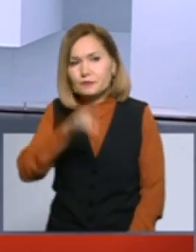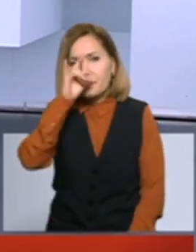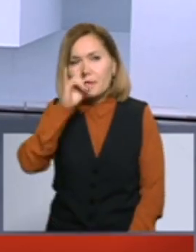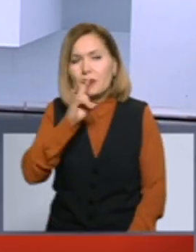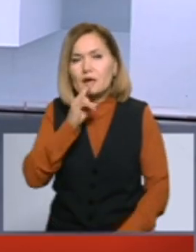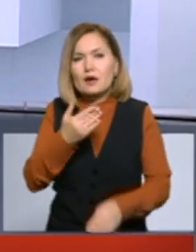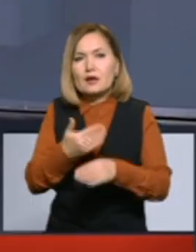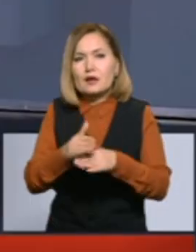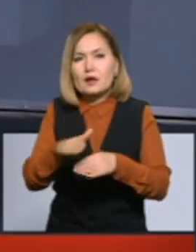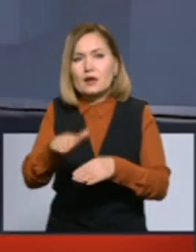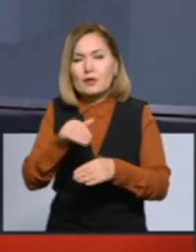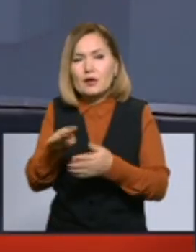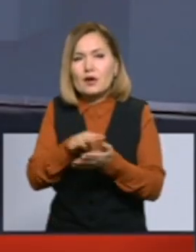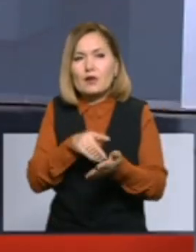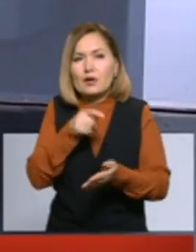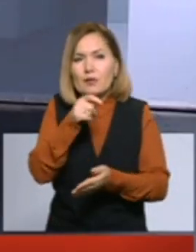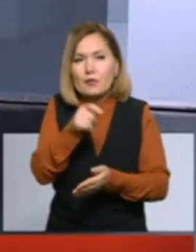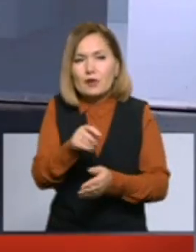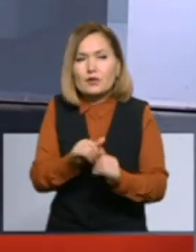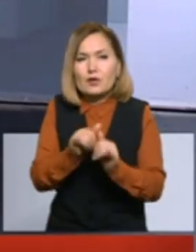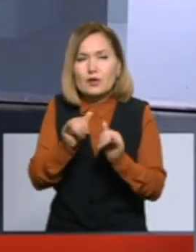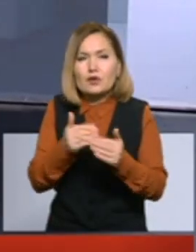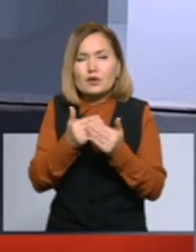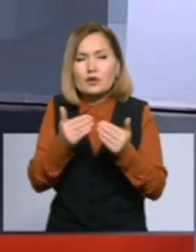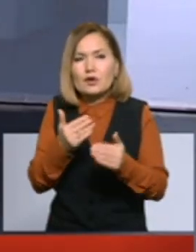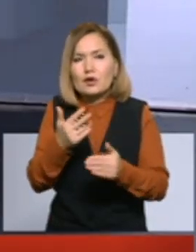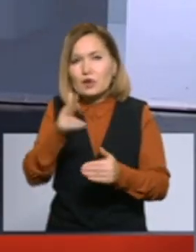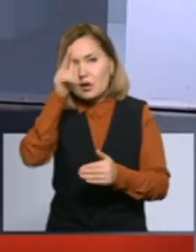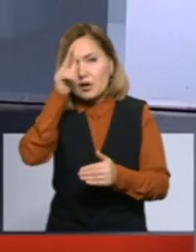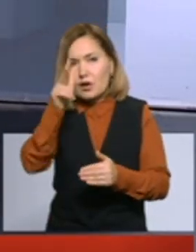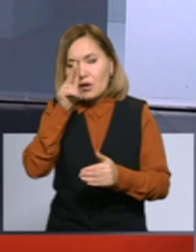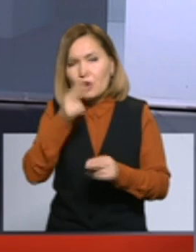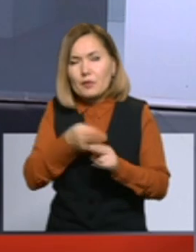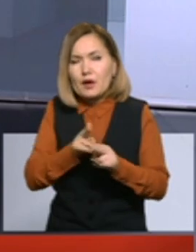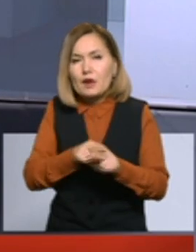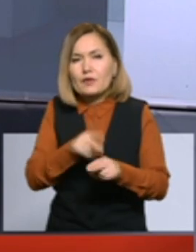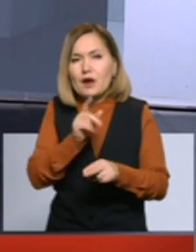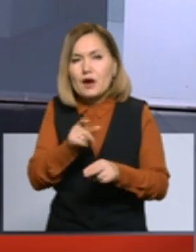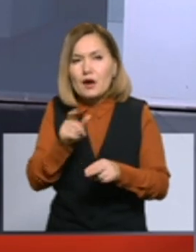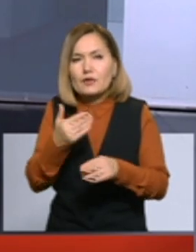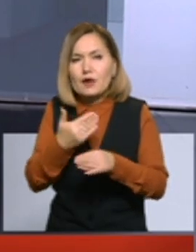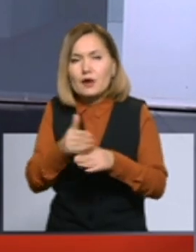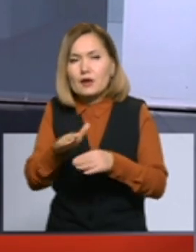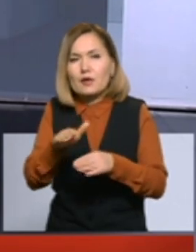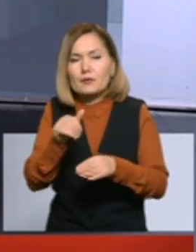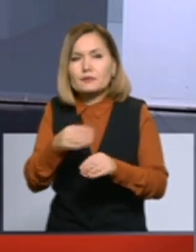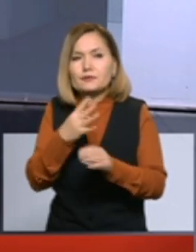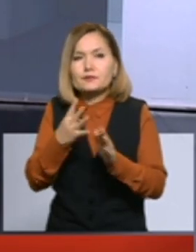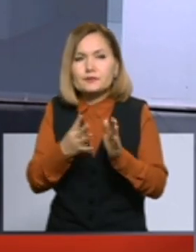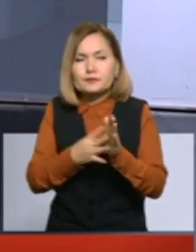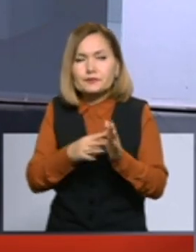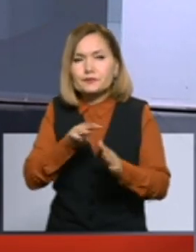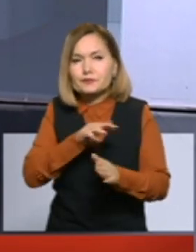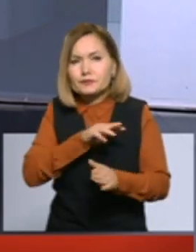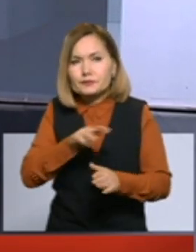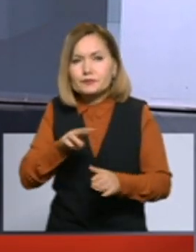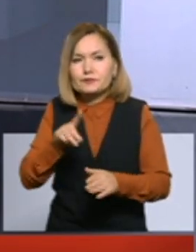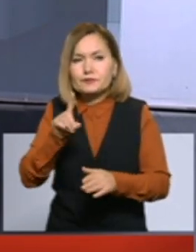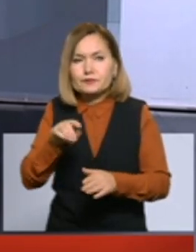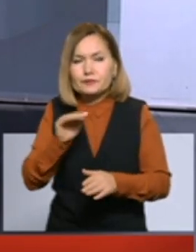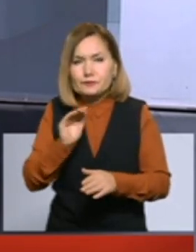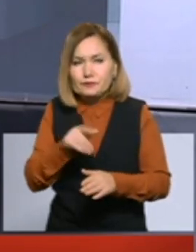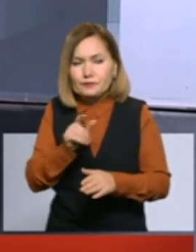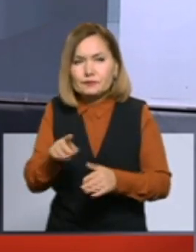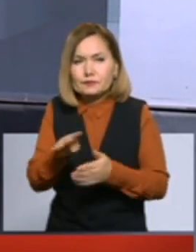Елімізде несе алуға өтініш берушілер көбейді. Соңғы 3 айдың өзінде тұтынушылық кредит бойынша 19 миллион 100 мың